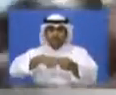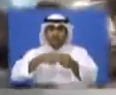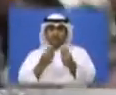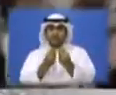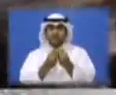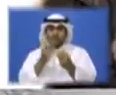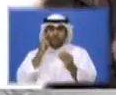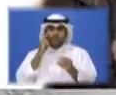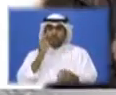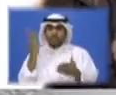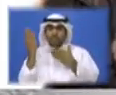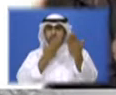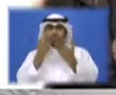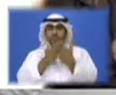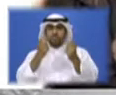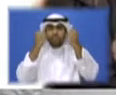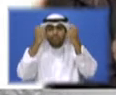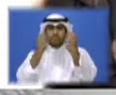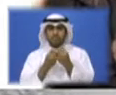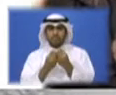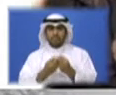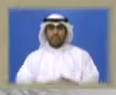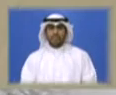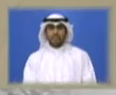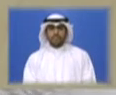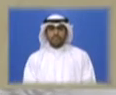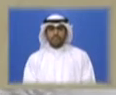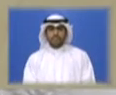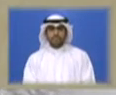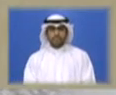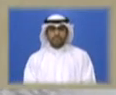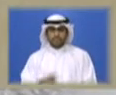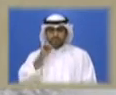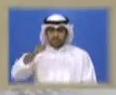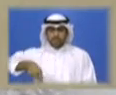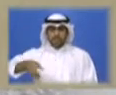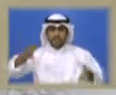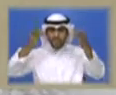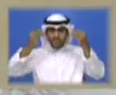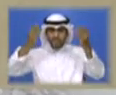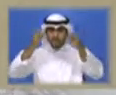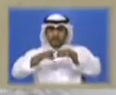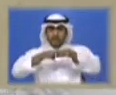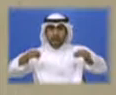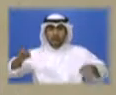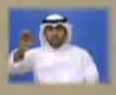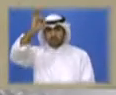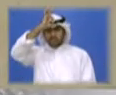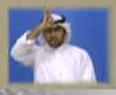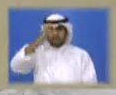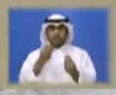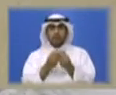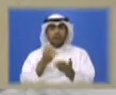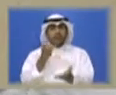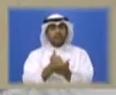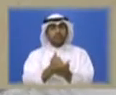رادع، فقضية العنف ليست بالهينة. نحتاج ثقافة أمنية، نحتاج ثقافة قانونية، نحتاج كوبريشن بين الجهات هذه